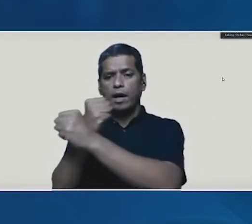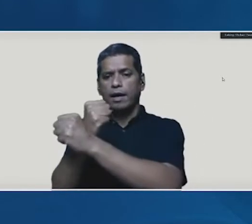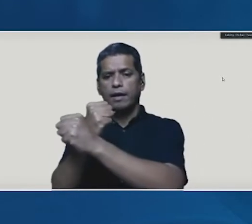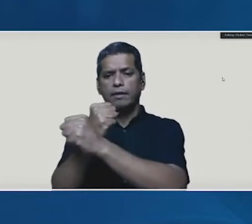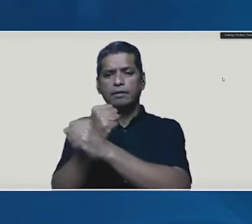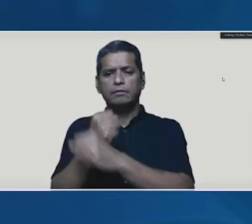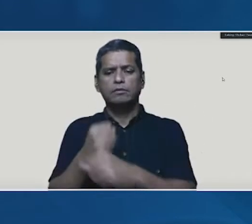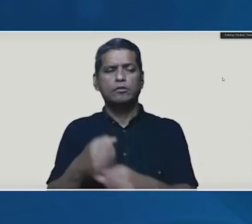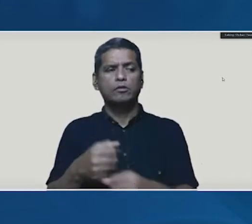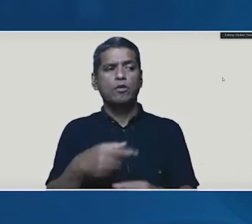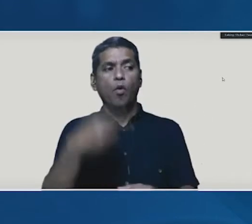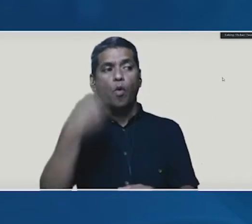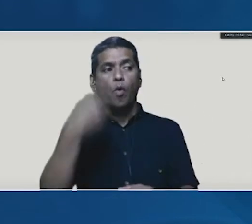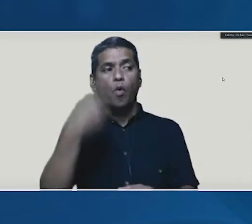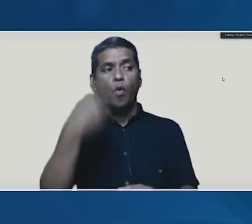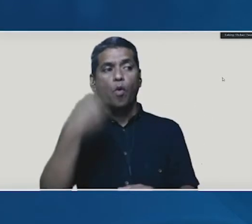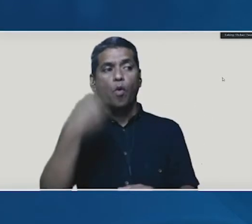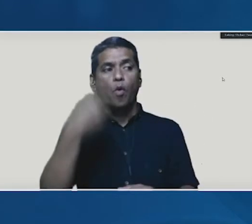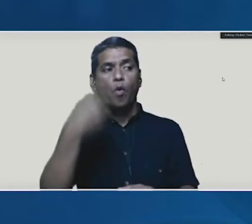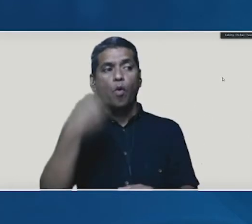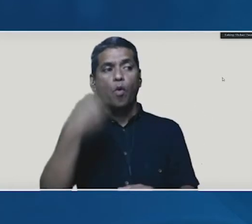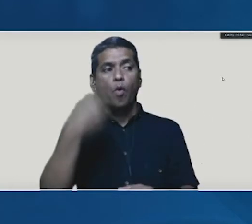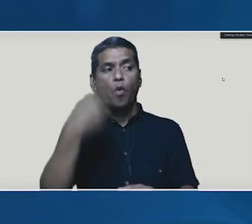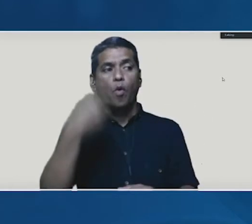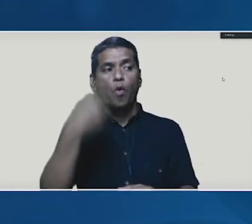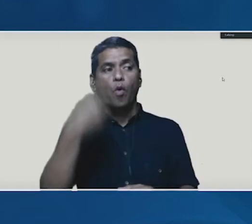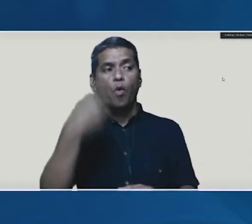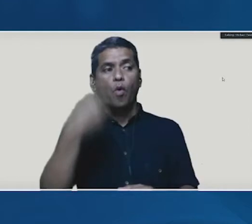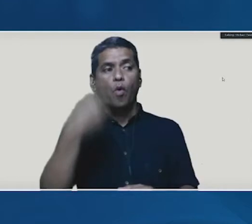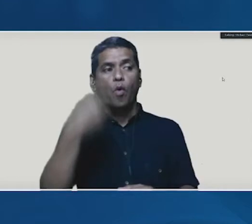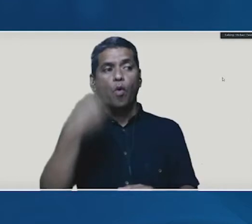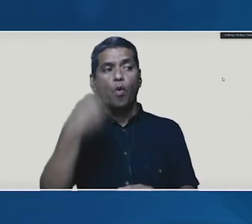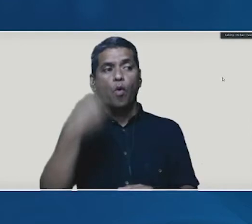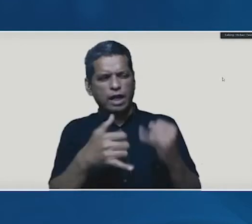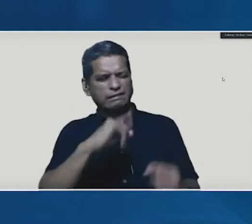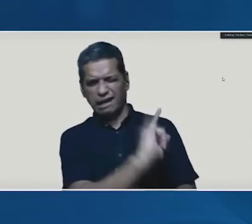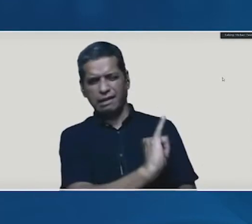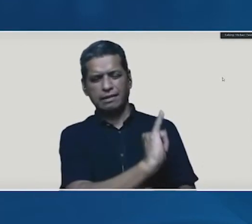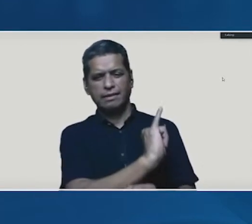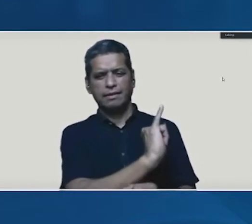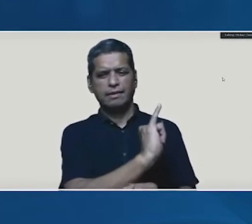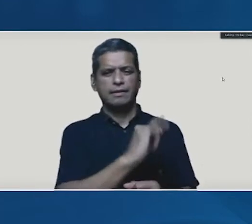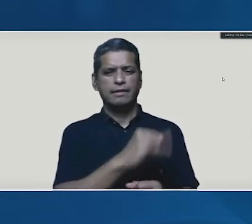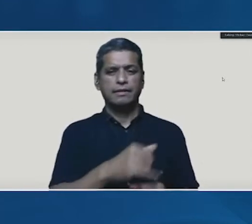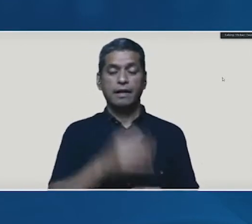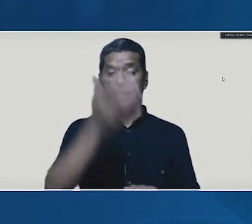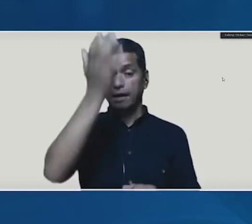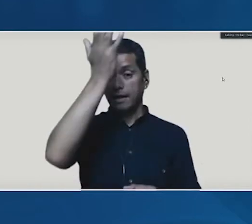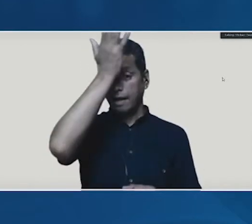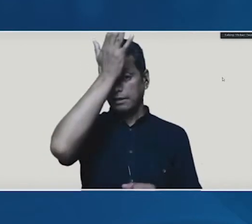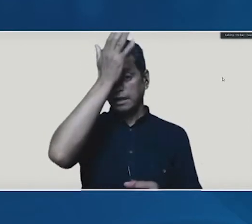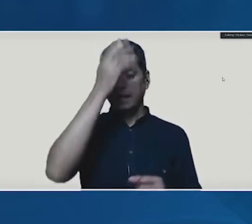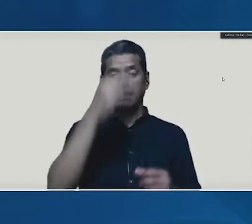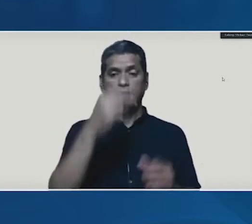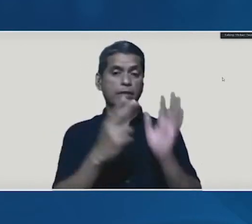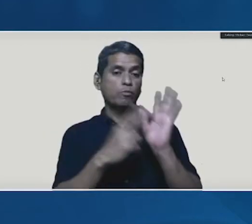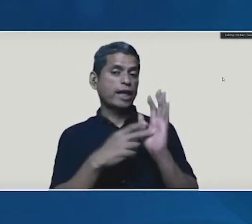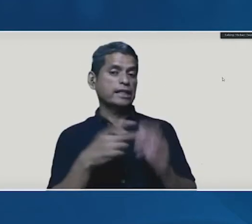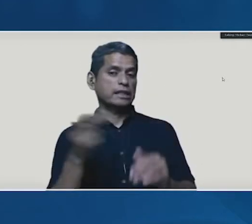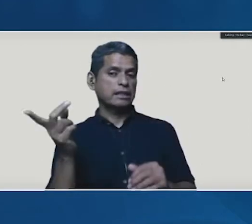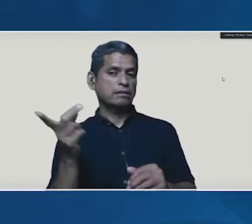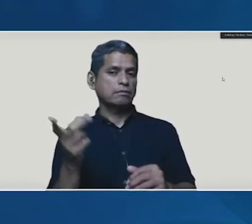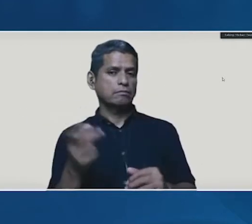musuh-musuh yang kejam yang jahat Raja nebukadnezar kalau kita lihat disini dia tidak segan-segan